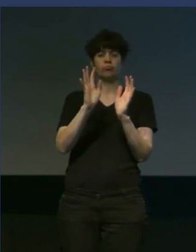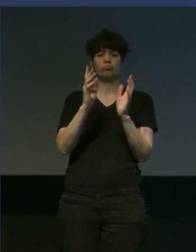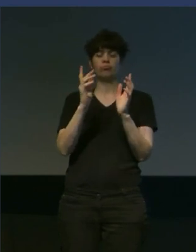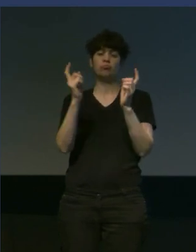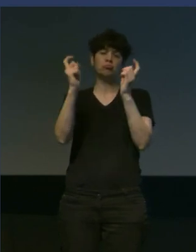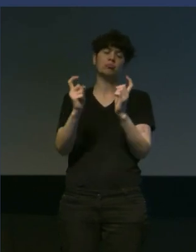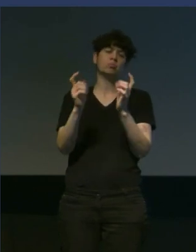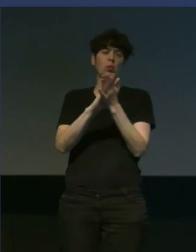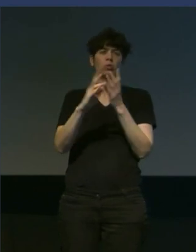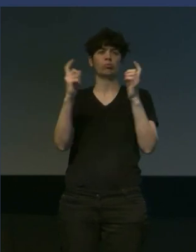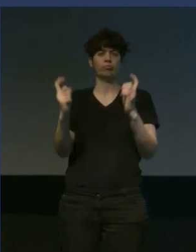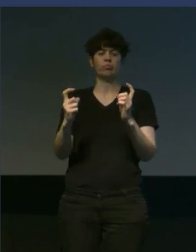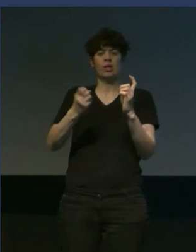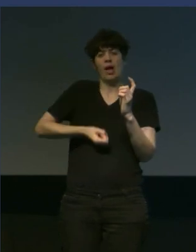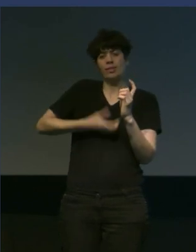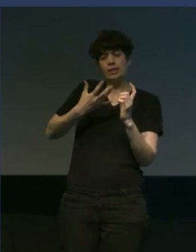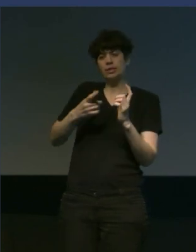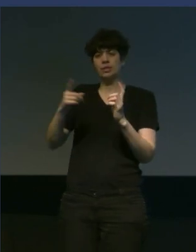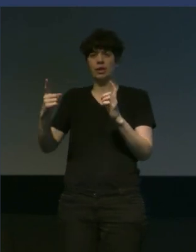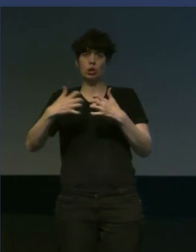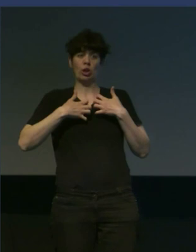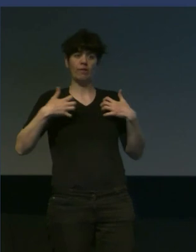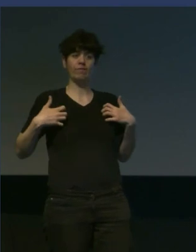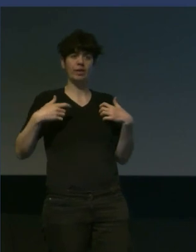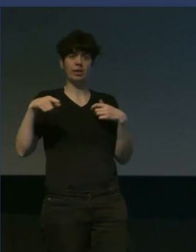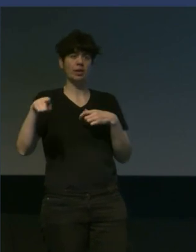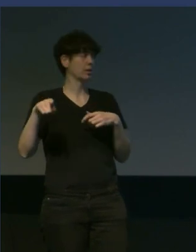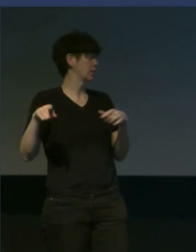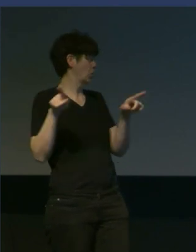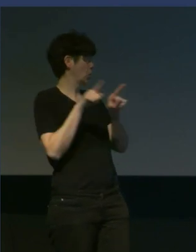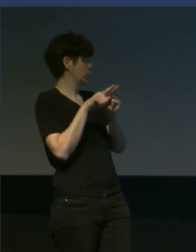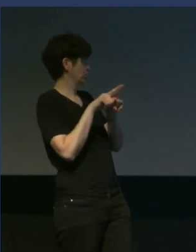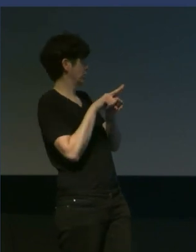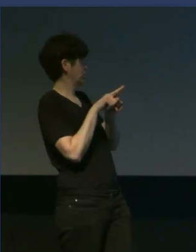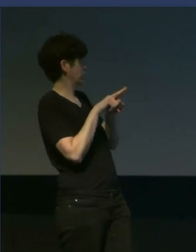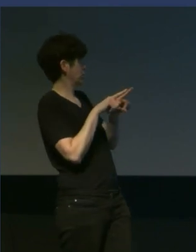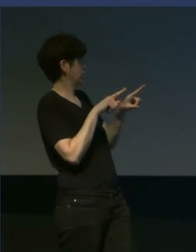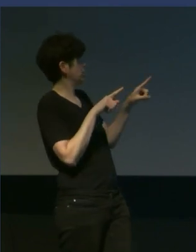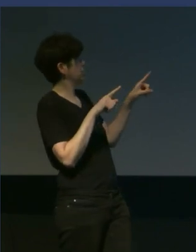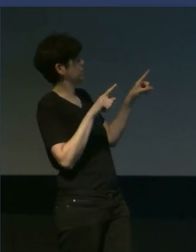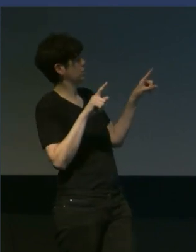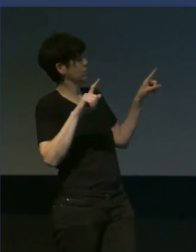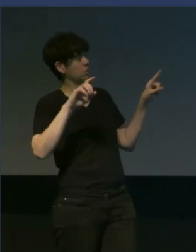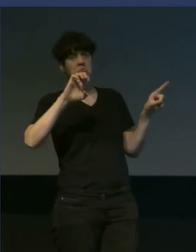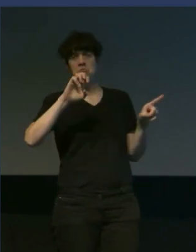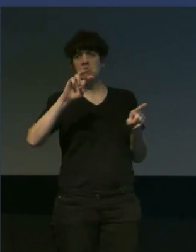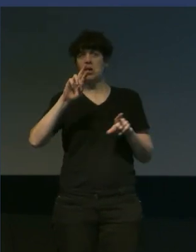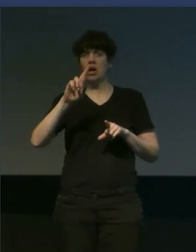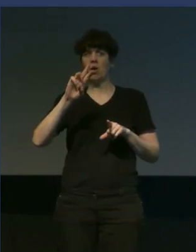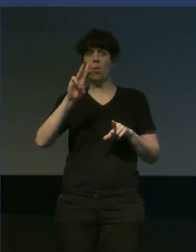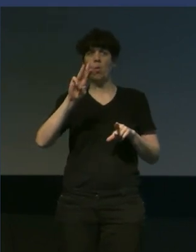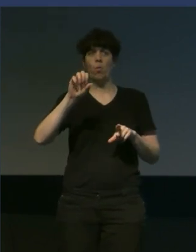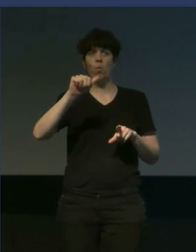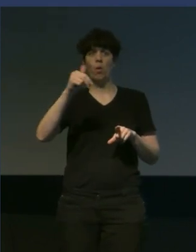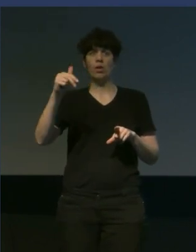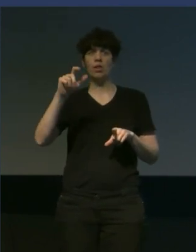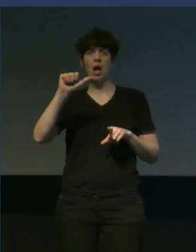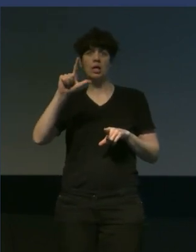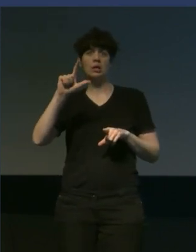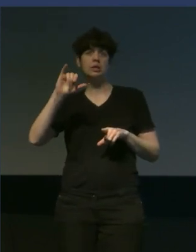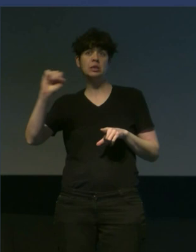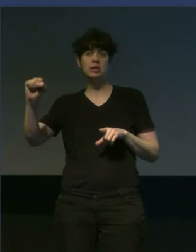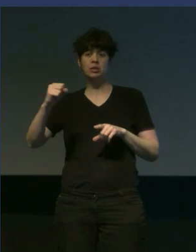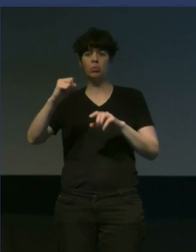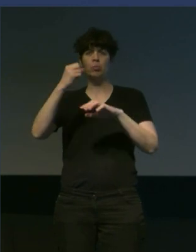ce scientifique, ce sera Erwan Amis, qui a aussi été médaillé du CNRS, qui est ingénieur, plongeur et qui est surtout photographe, très